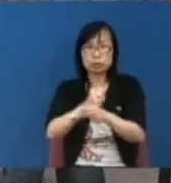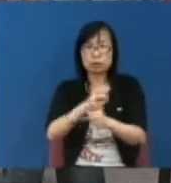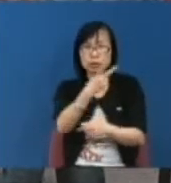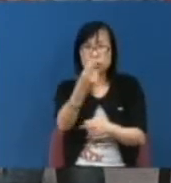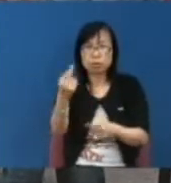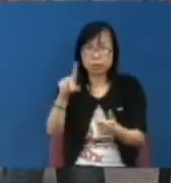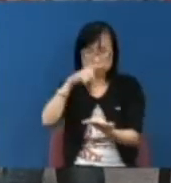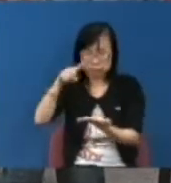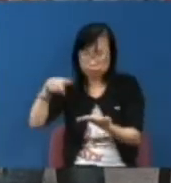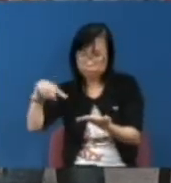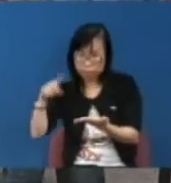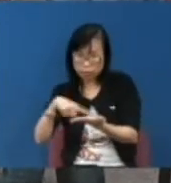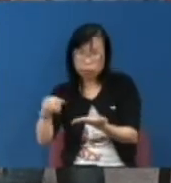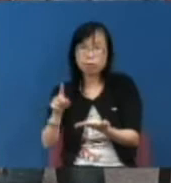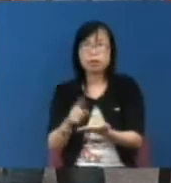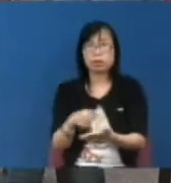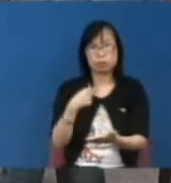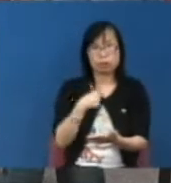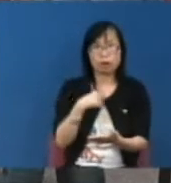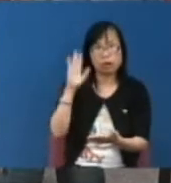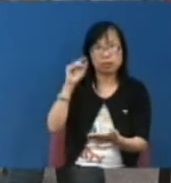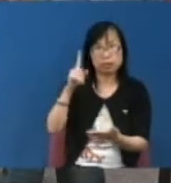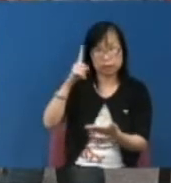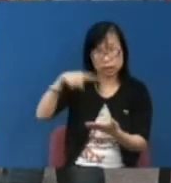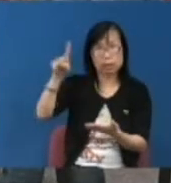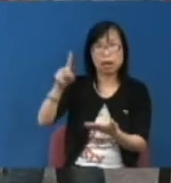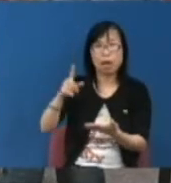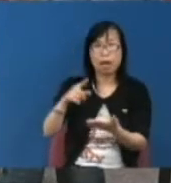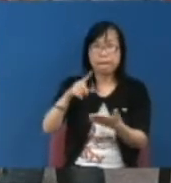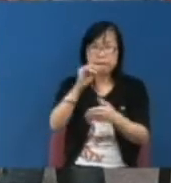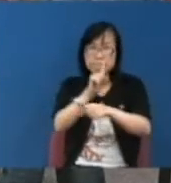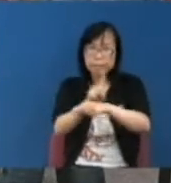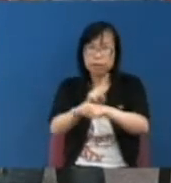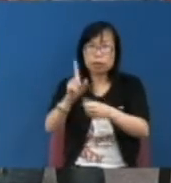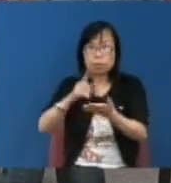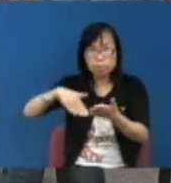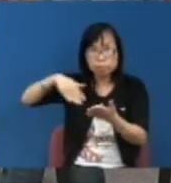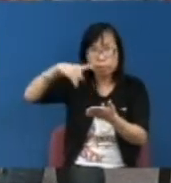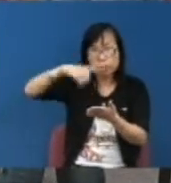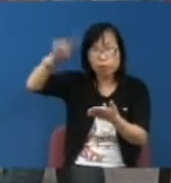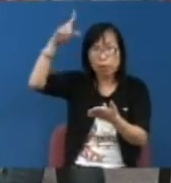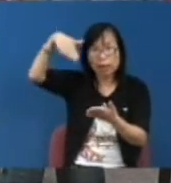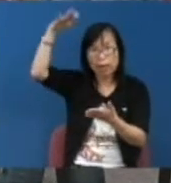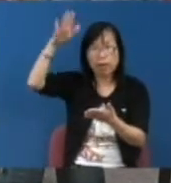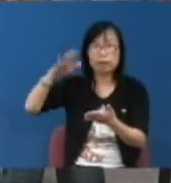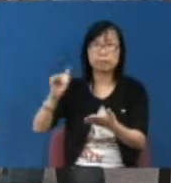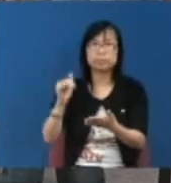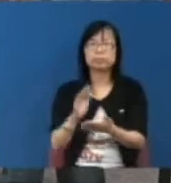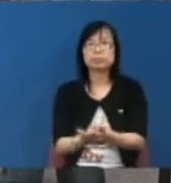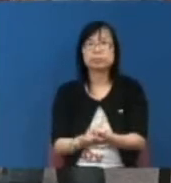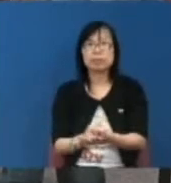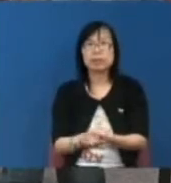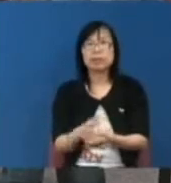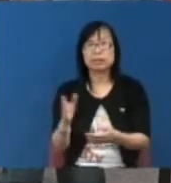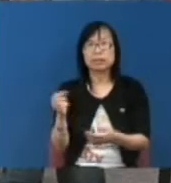色審核咯，譬如如果我哋通過呢個審核係得到一個高嘅評分嘅，其實應該咧就放寬佢， 兼且普及啊， 係啦，